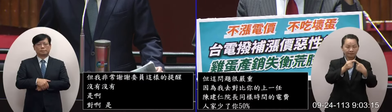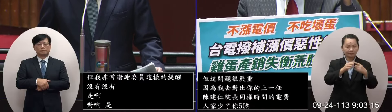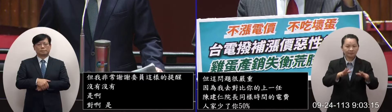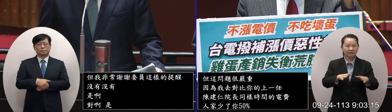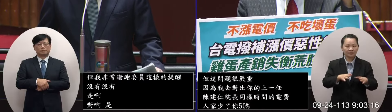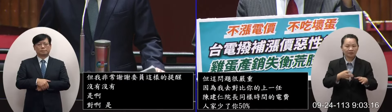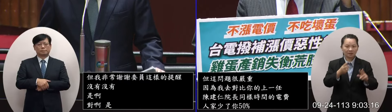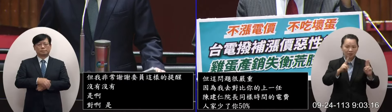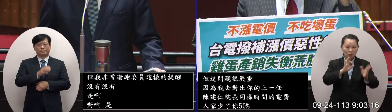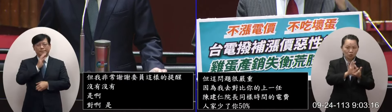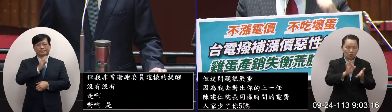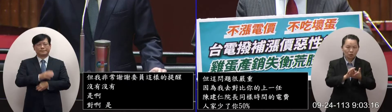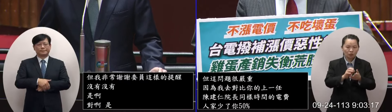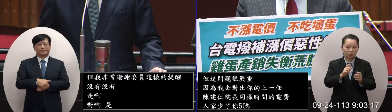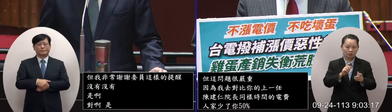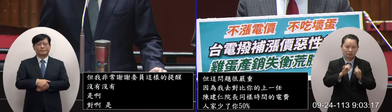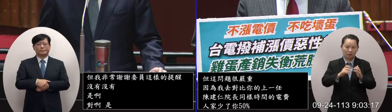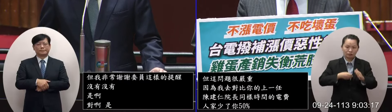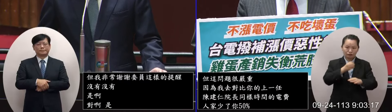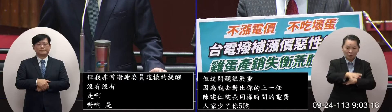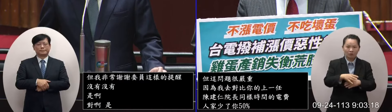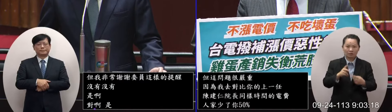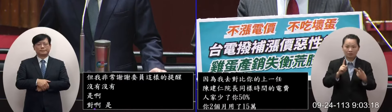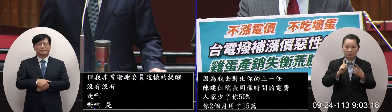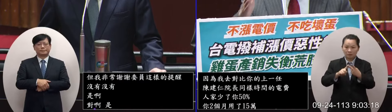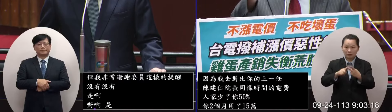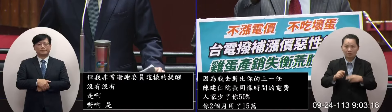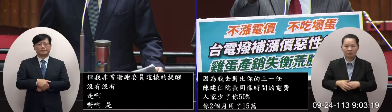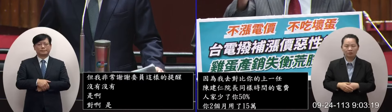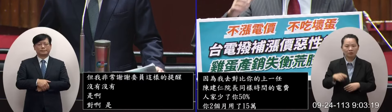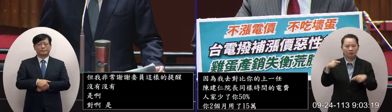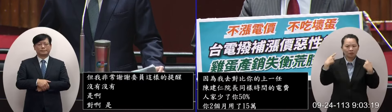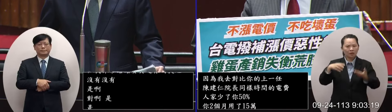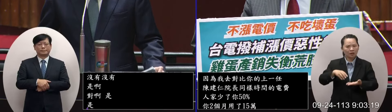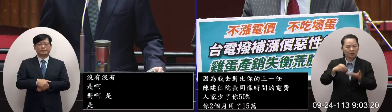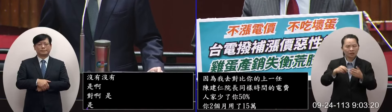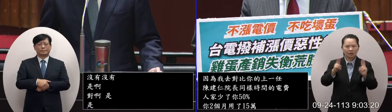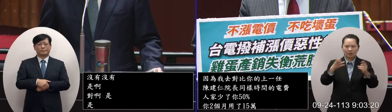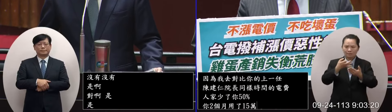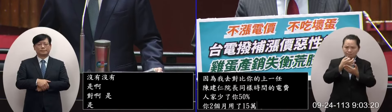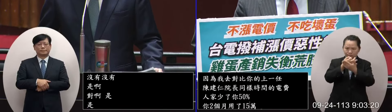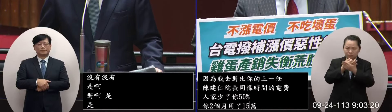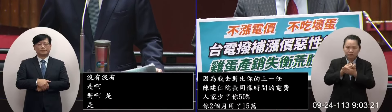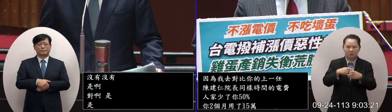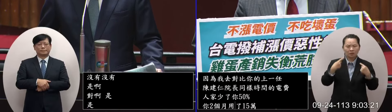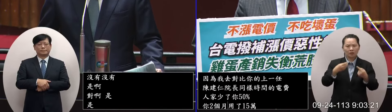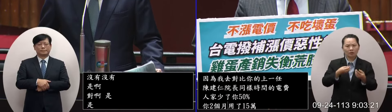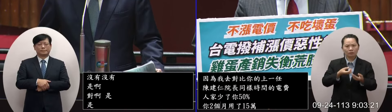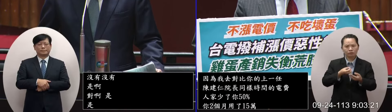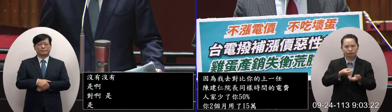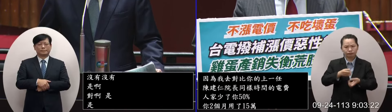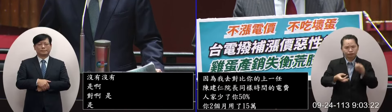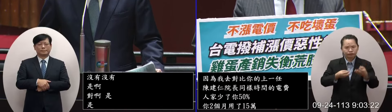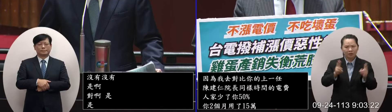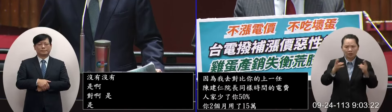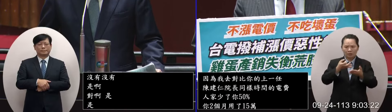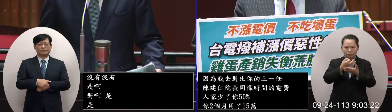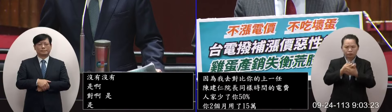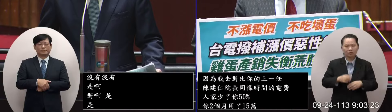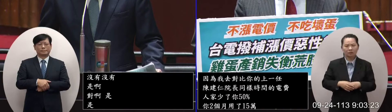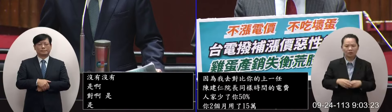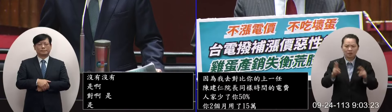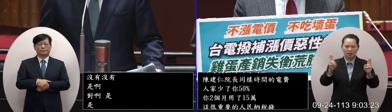人民纳税钱，对不对？ 是。 第二，可能也更严重哦。 你不是在讲节能要省电吗？你的电怎么